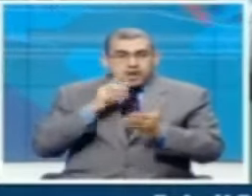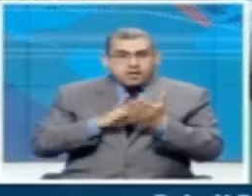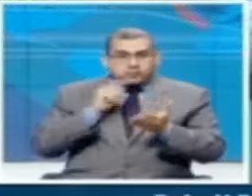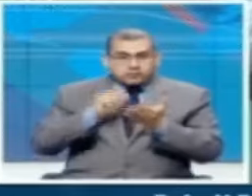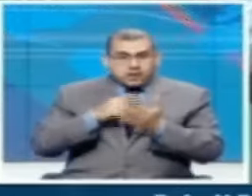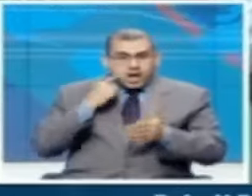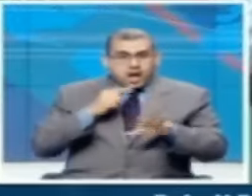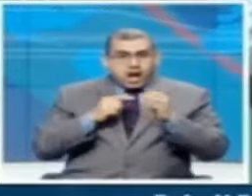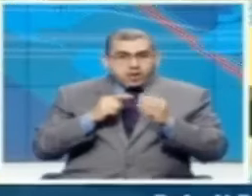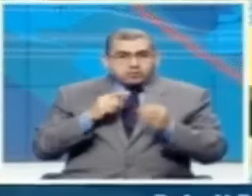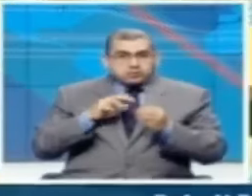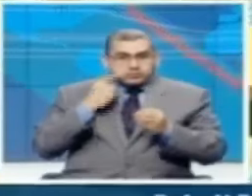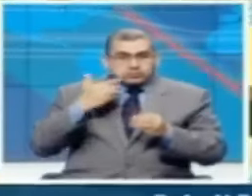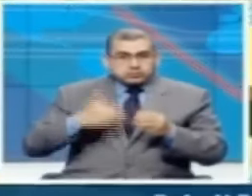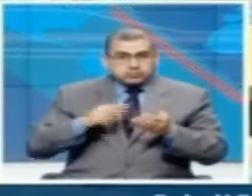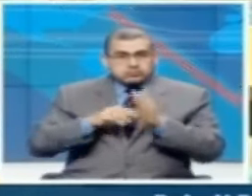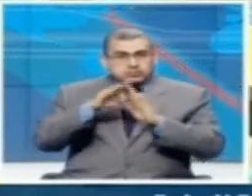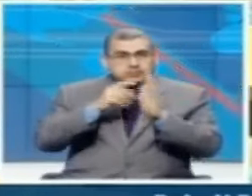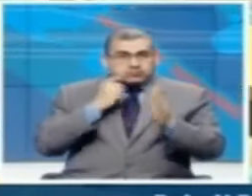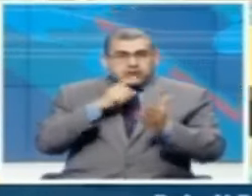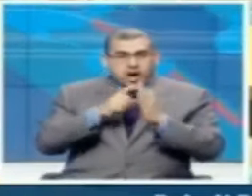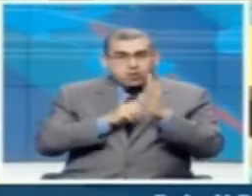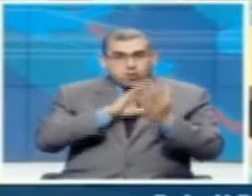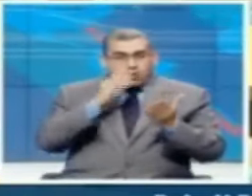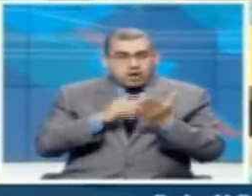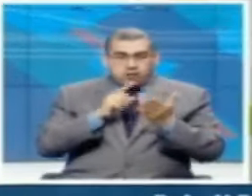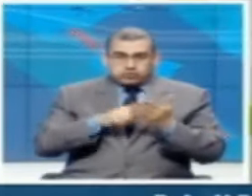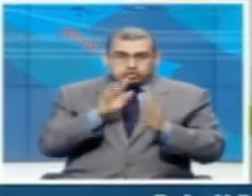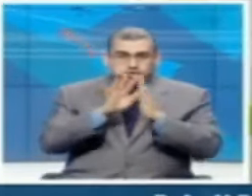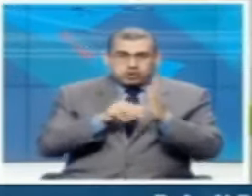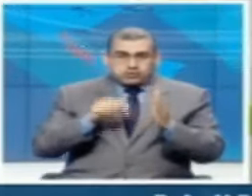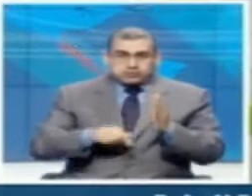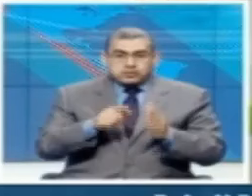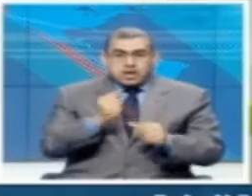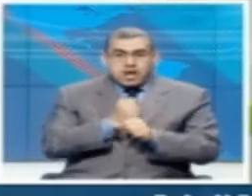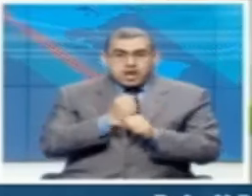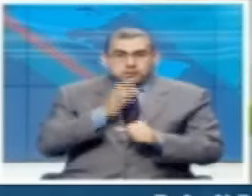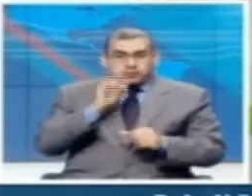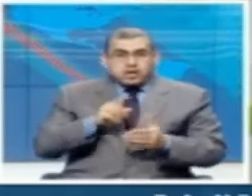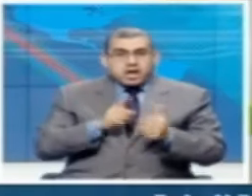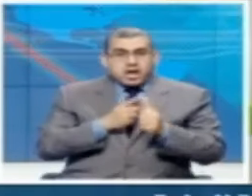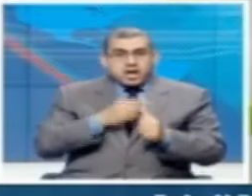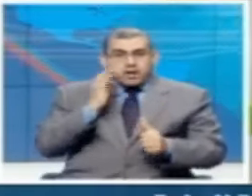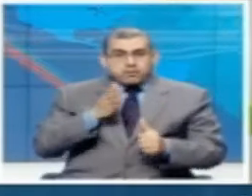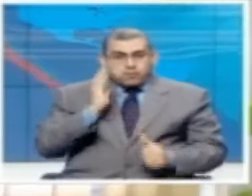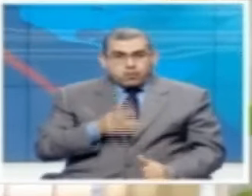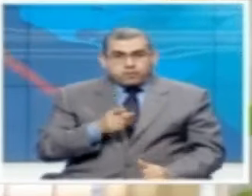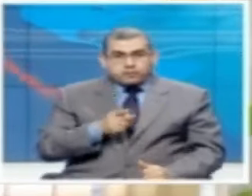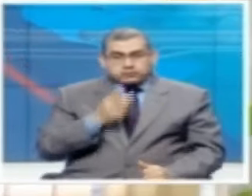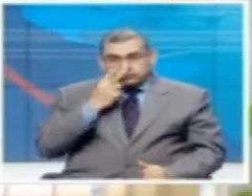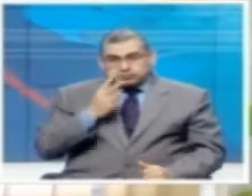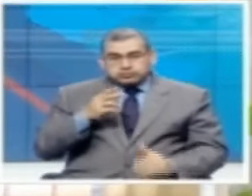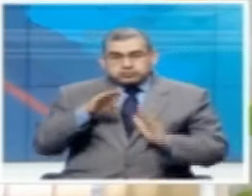تستدعي اجرائها وفق ضوابط قانونيه وشرعيه هذا المجال على وجه التحديد يمكن ان يشهد